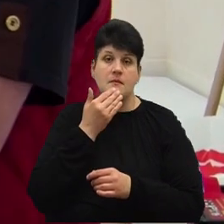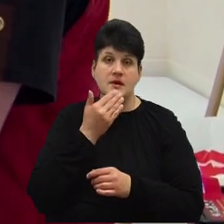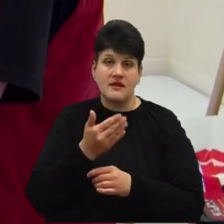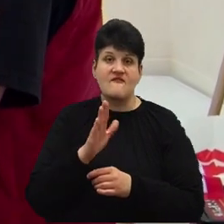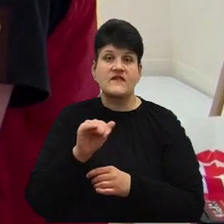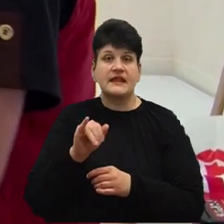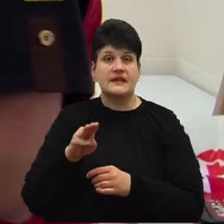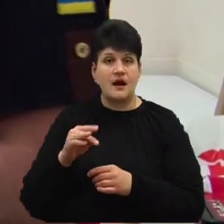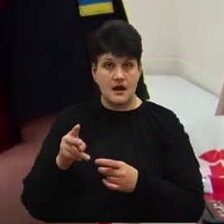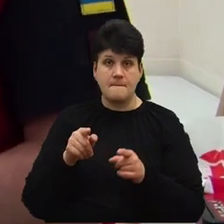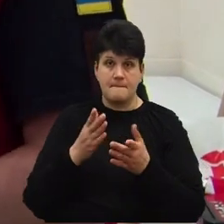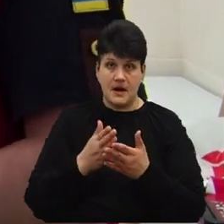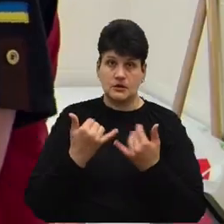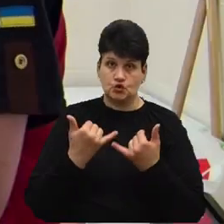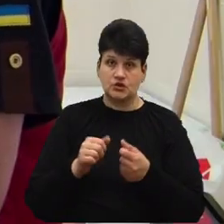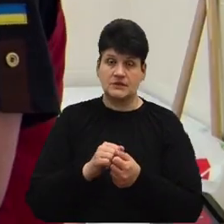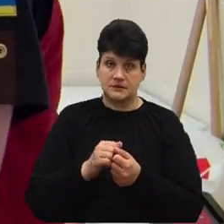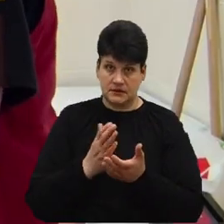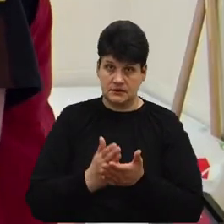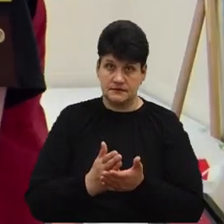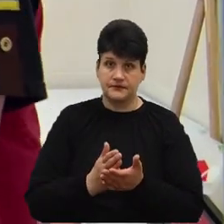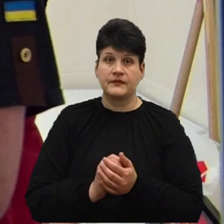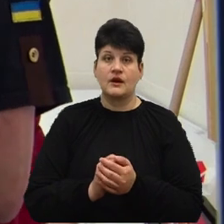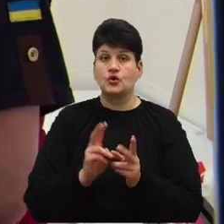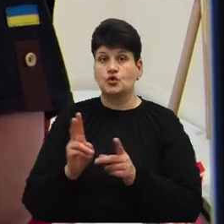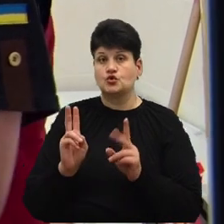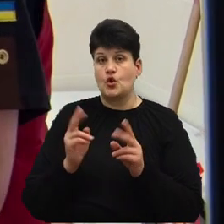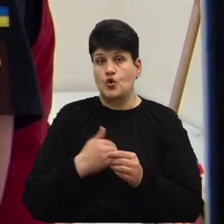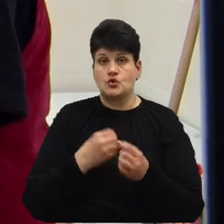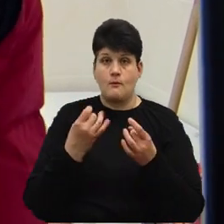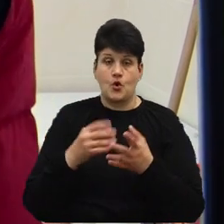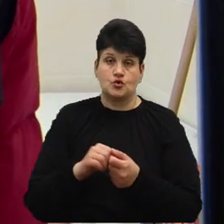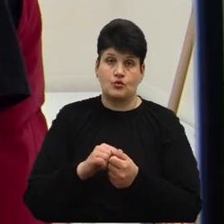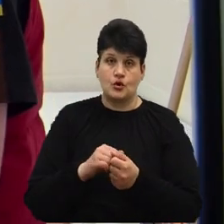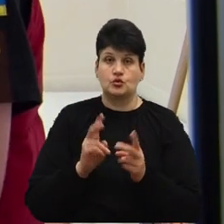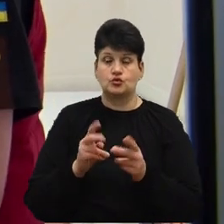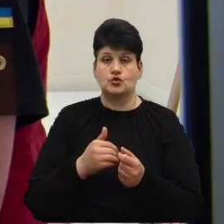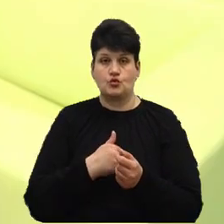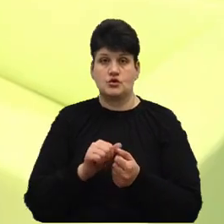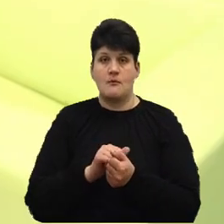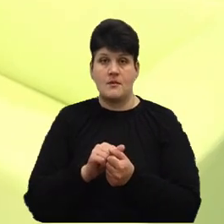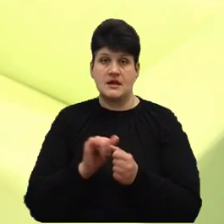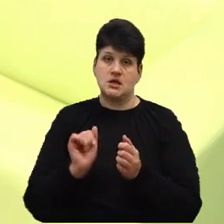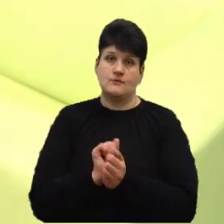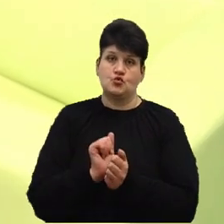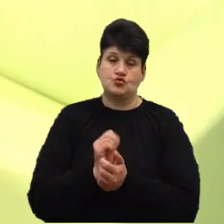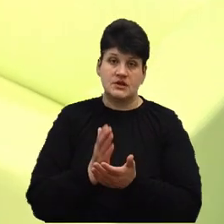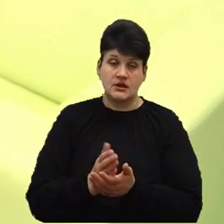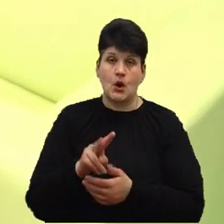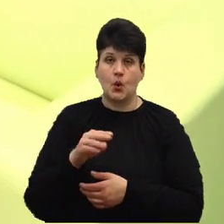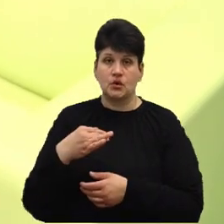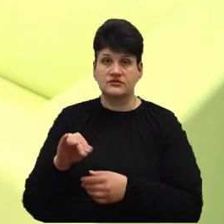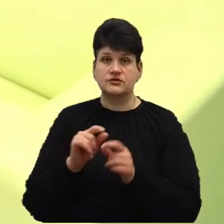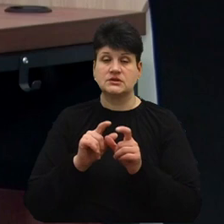Віталій, чи маєте ви змогу сьогодні попрати? Дехто хоче просто попрати, дехто хоче і попрати, і посушити. Від лютого у штабі